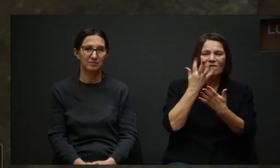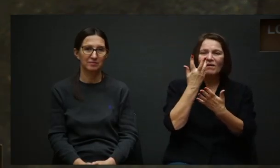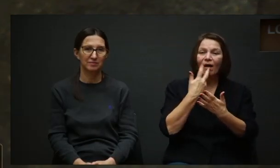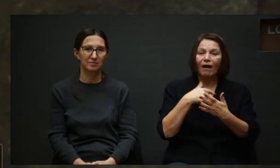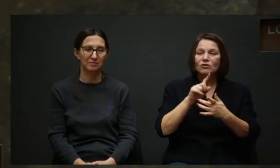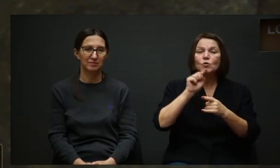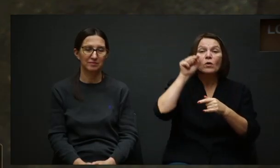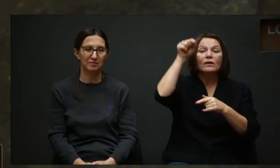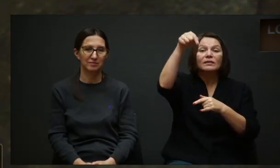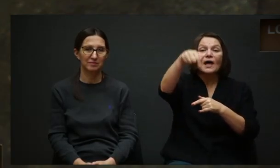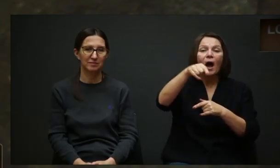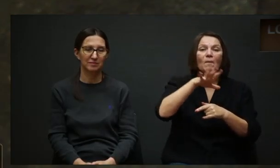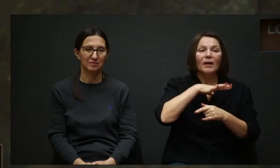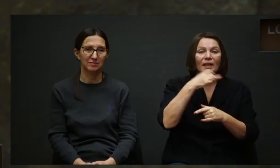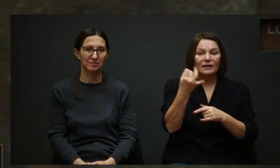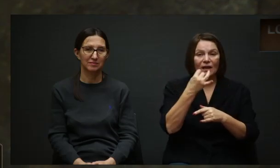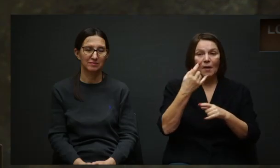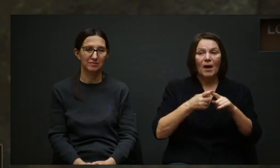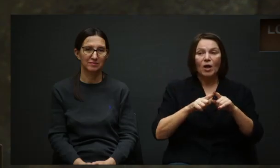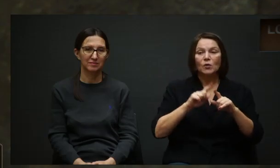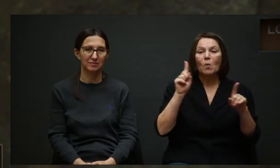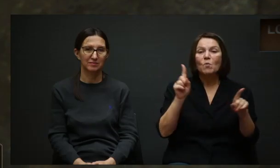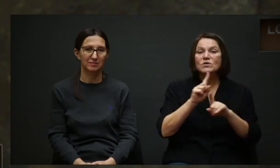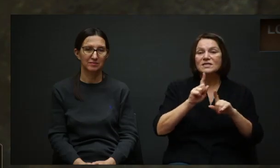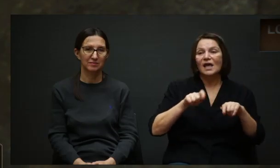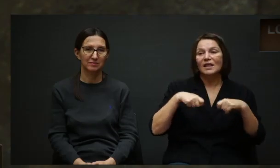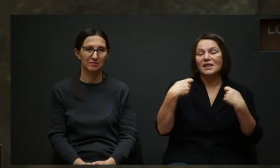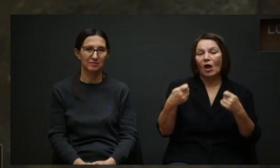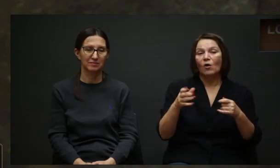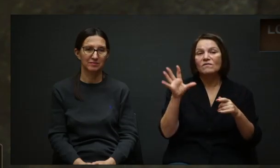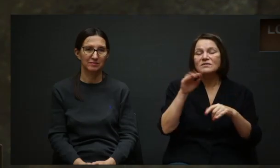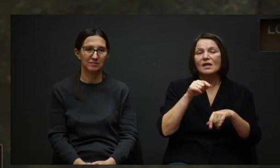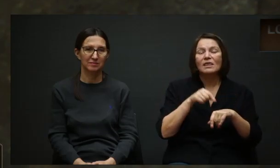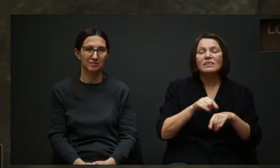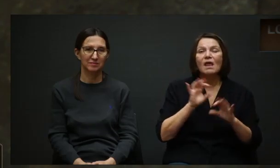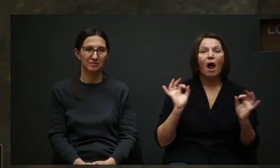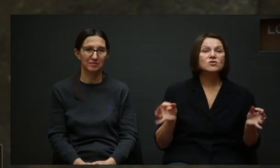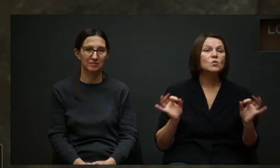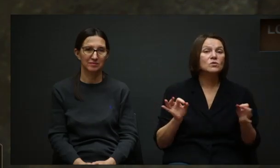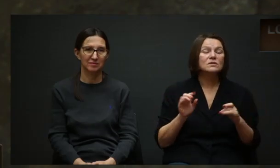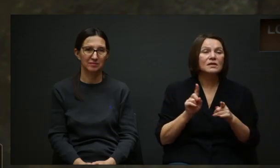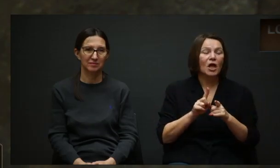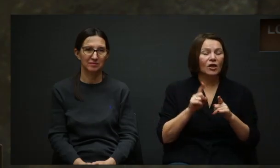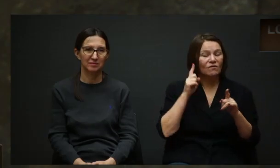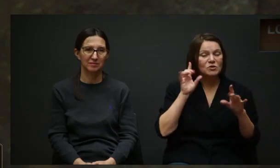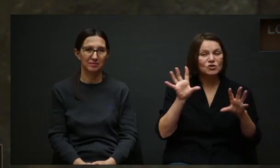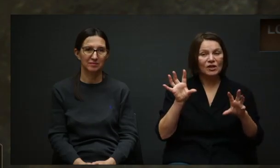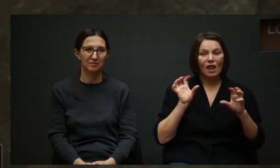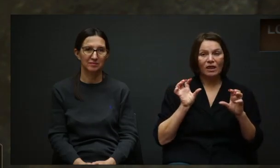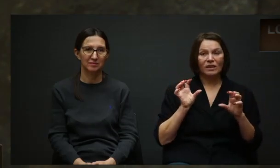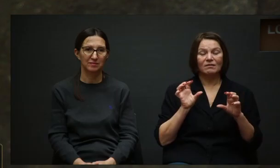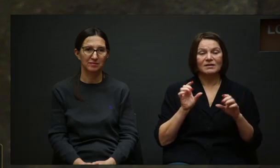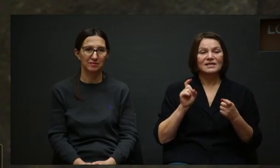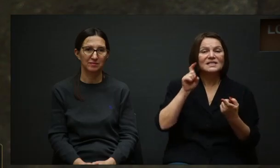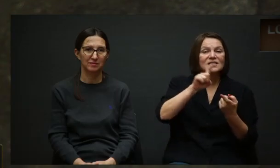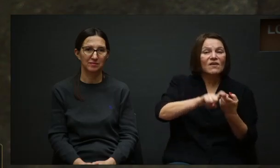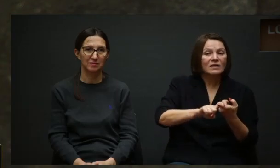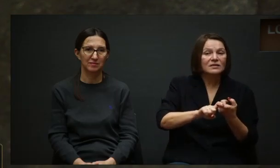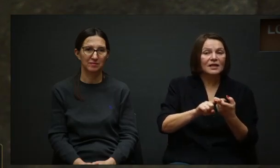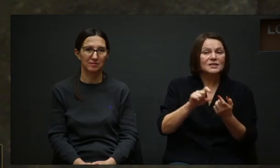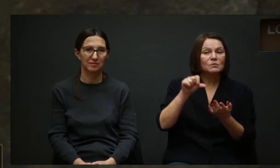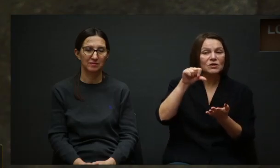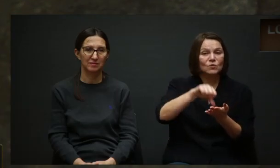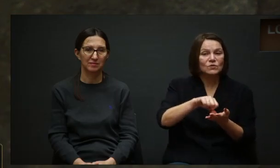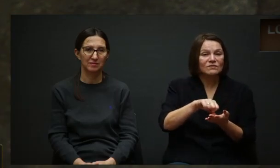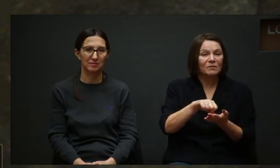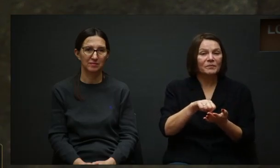ней. Поэтому музей дает вот все эти неосознанные впечатления иногда, связанные с присутствием. И